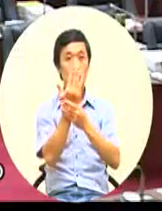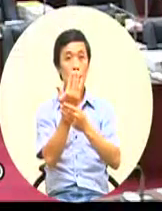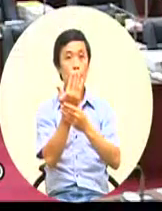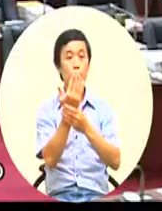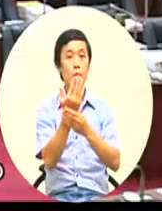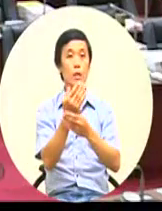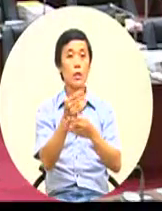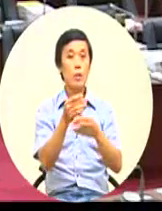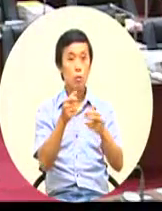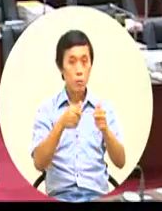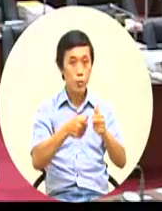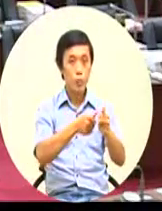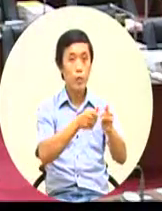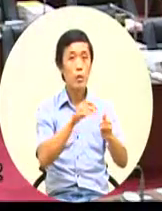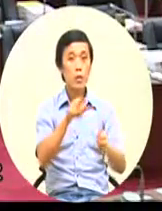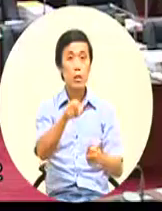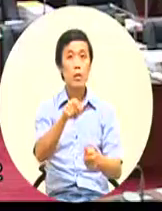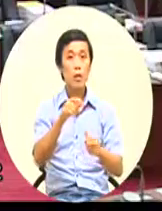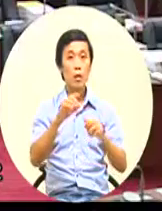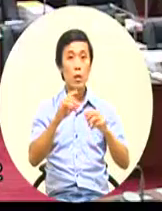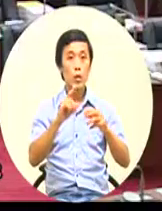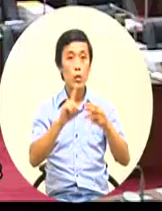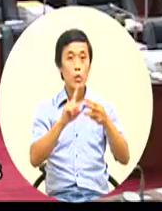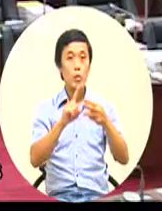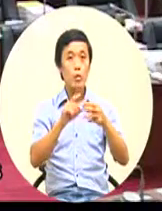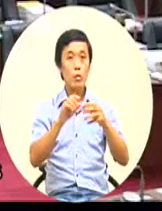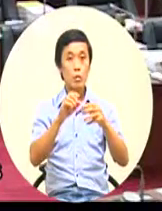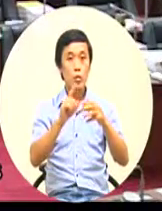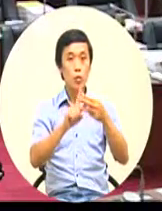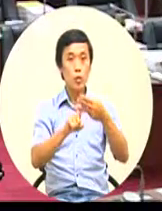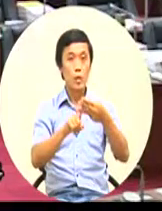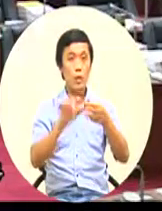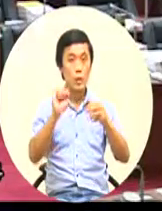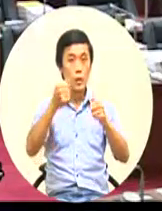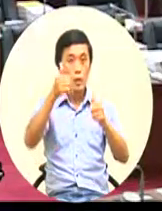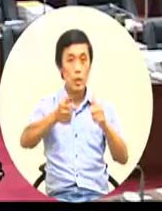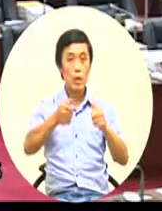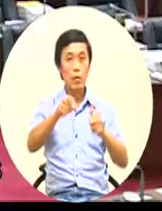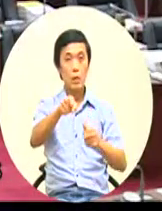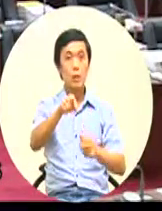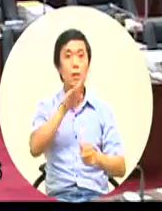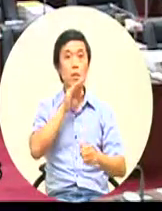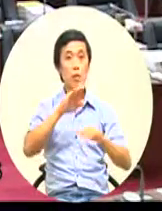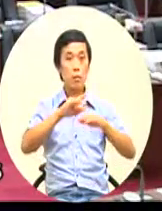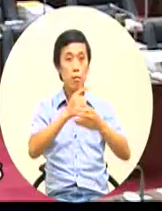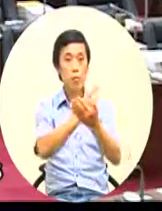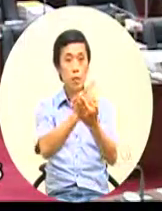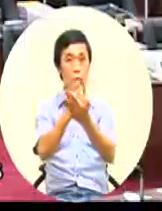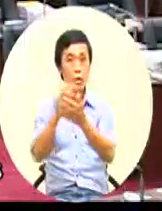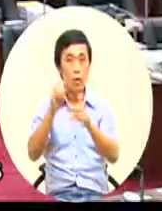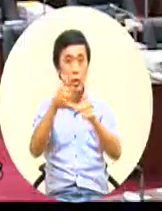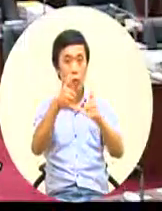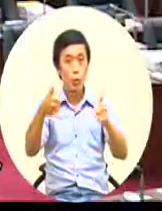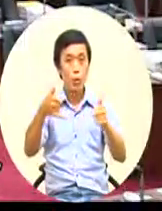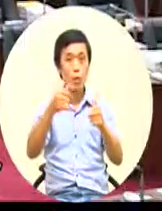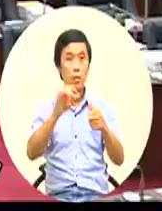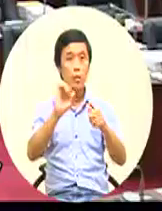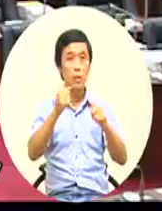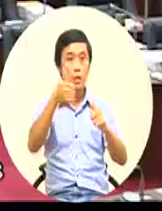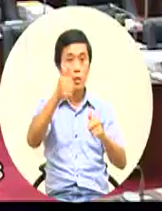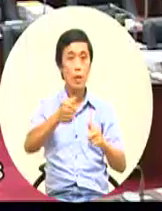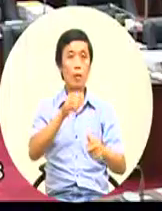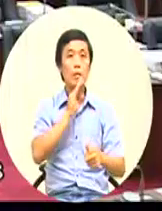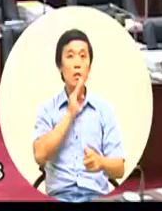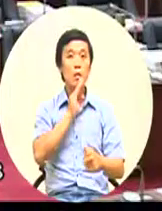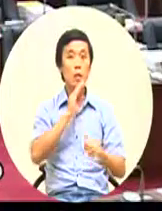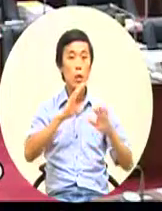长，是66位议员的议长。为了提升本会议会形象，我觉得啦，国民党团绝对